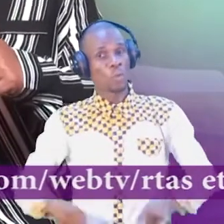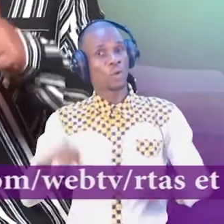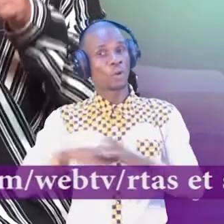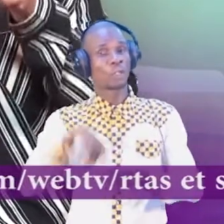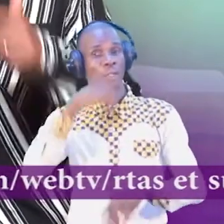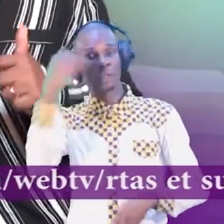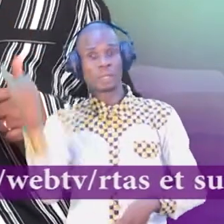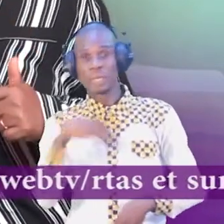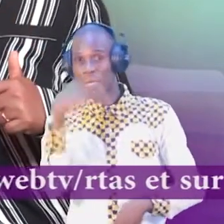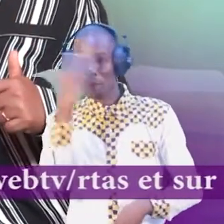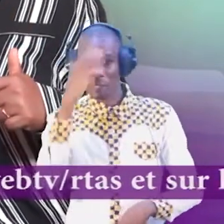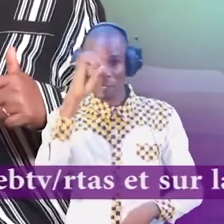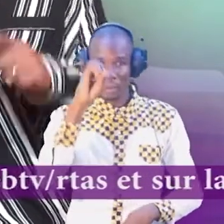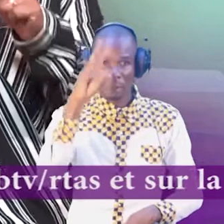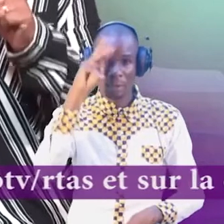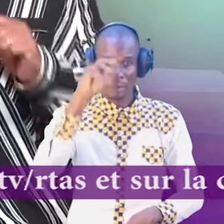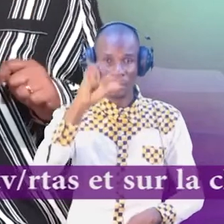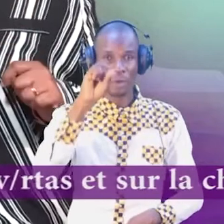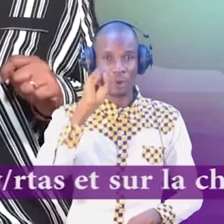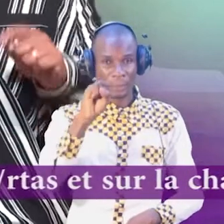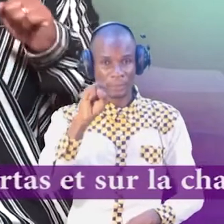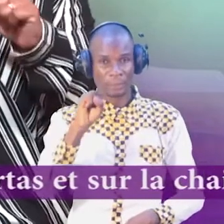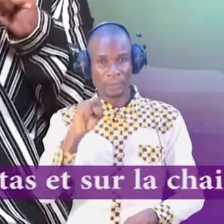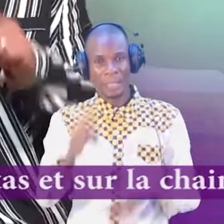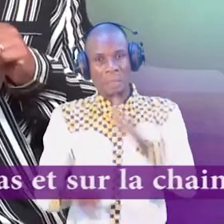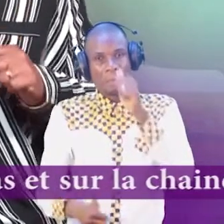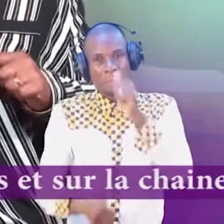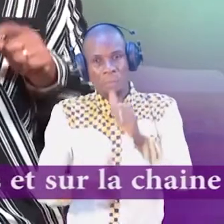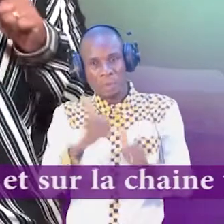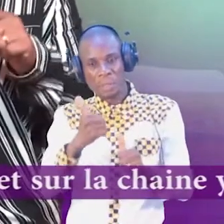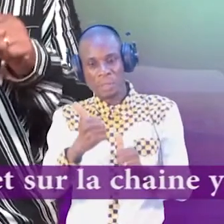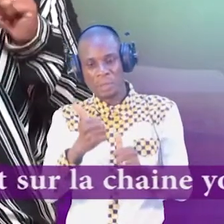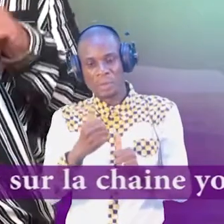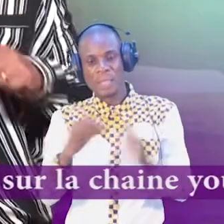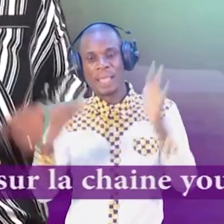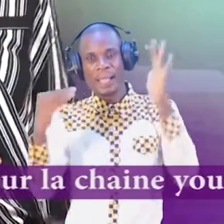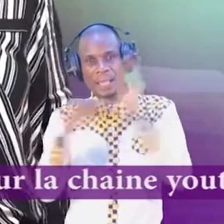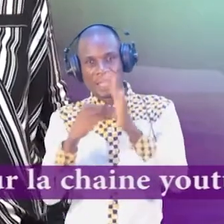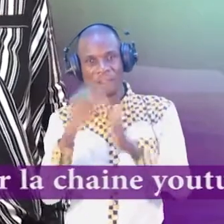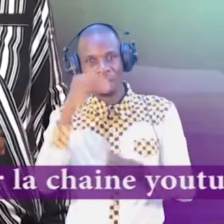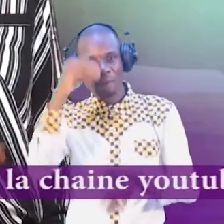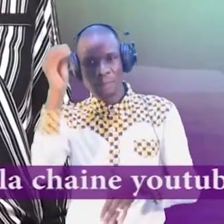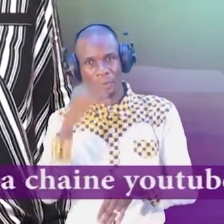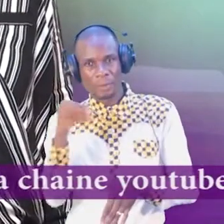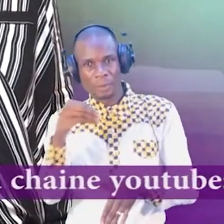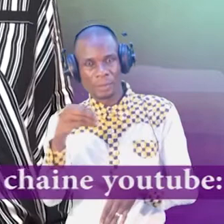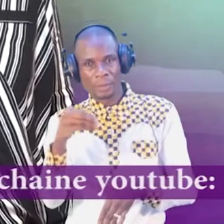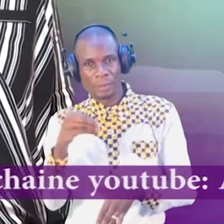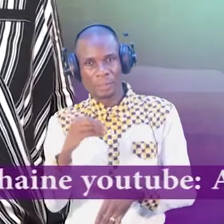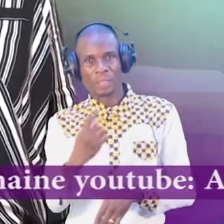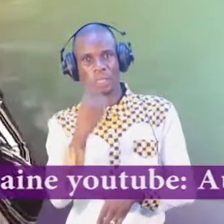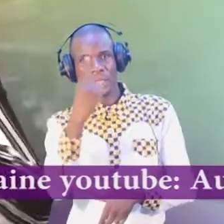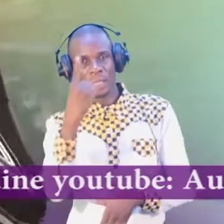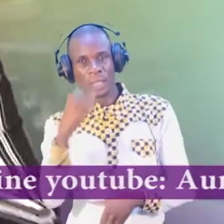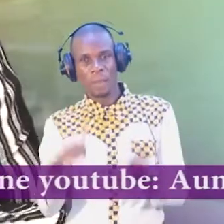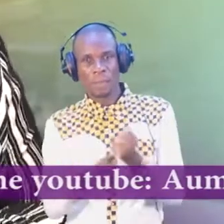ya bamaladi wana ezali cancer. Aujourd'hui presque tout mpe lelo pene ya bato nyonso bayebi ete